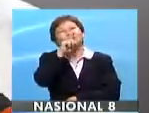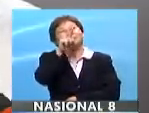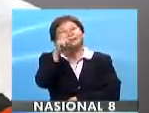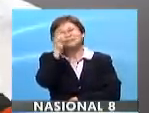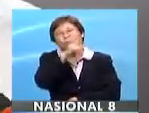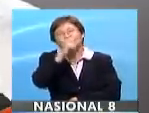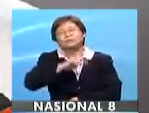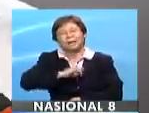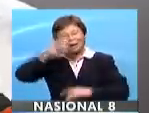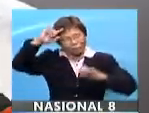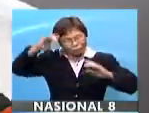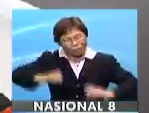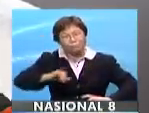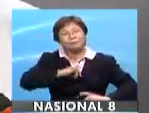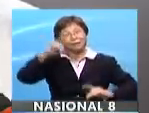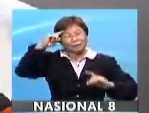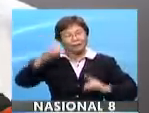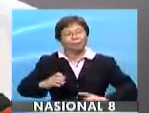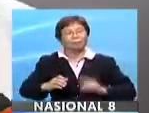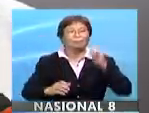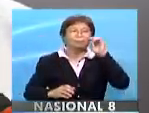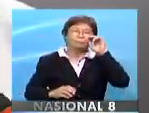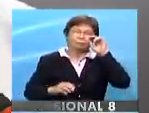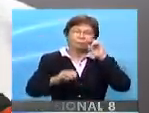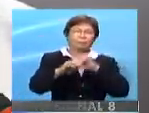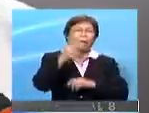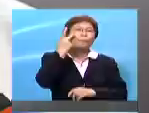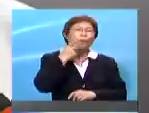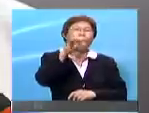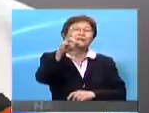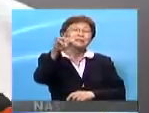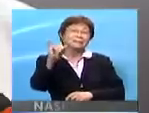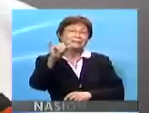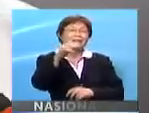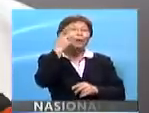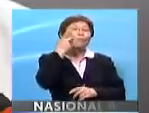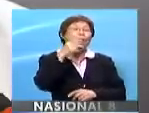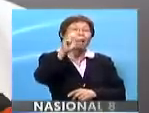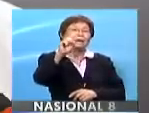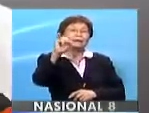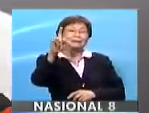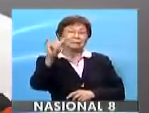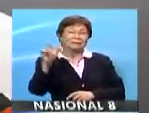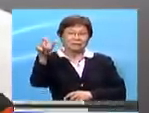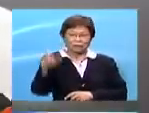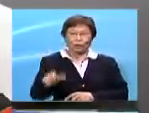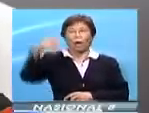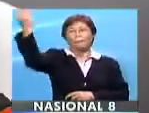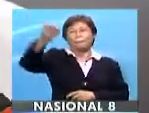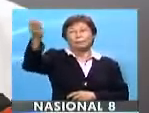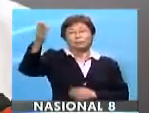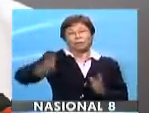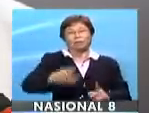saya confirmkan, sebenarnya Allahyarhamah Puan Siti Haryati Sheikh Ali, seorang pensyarah